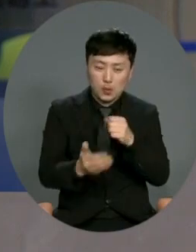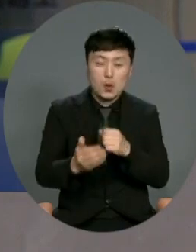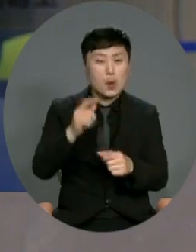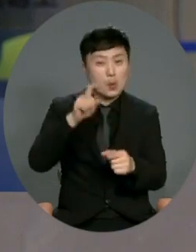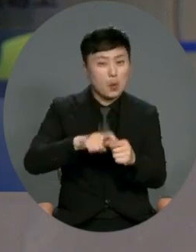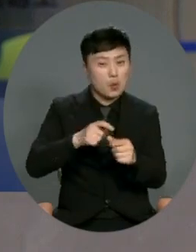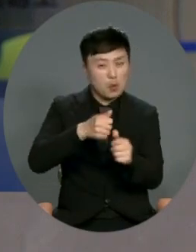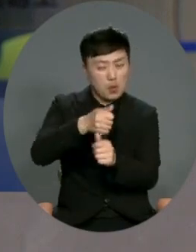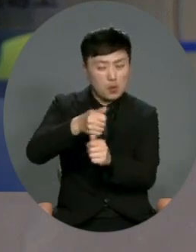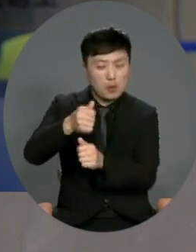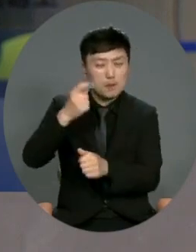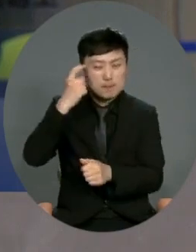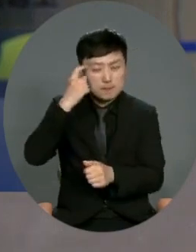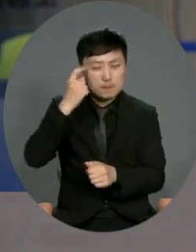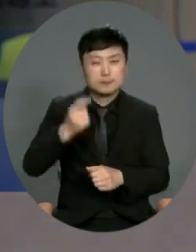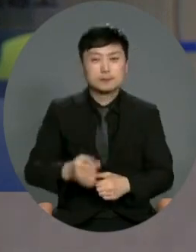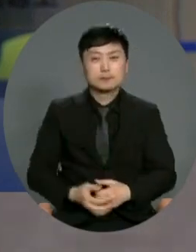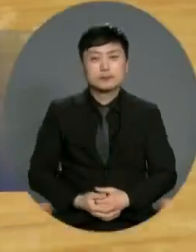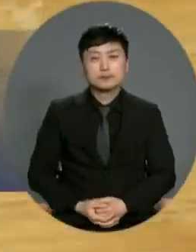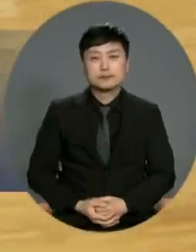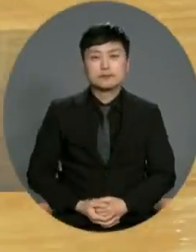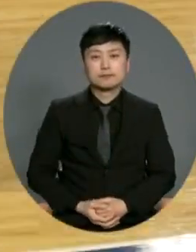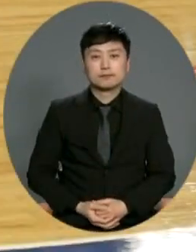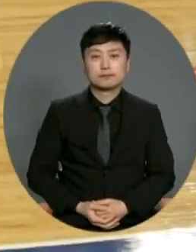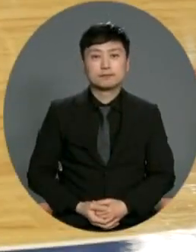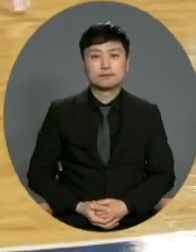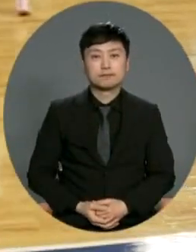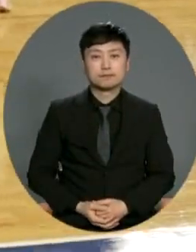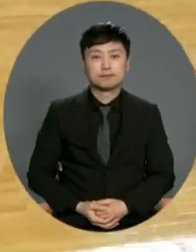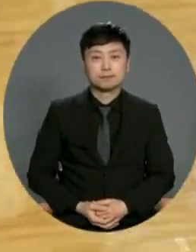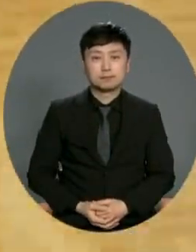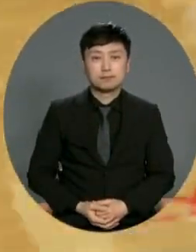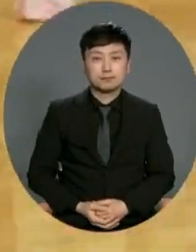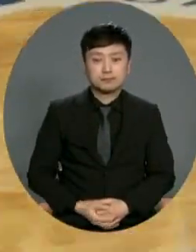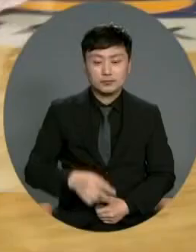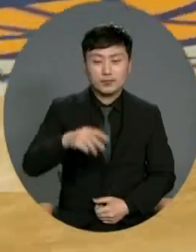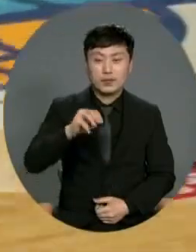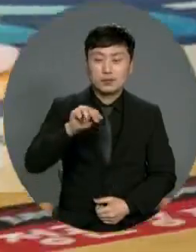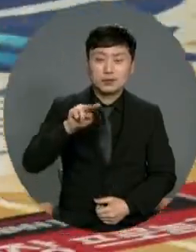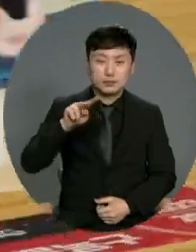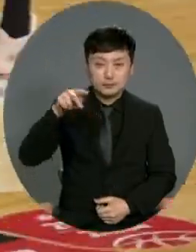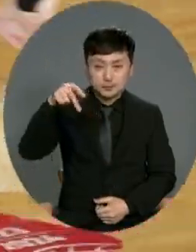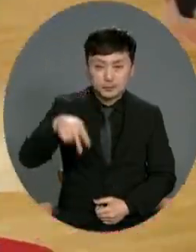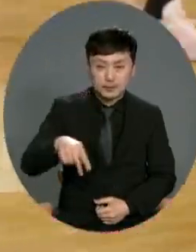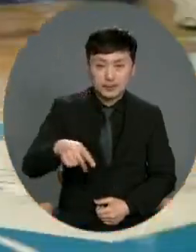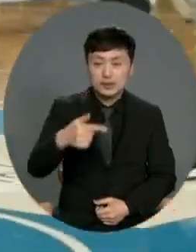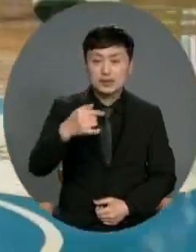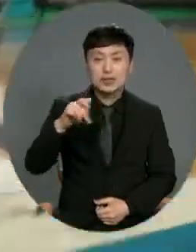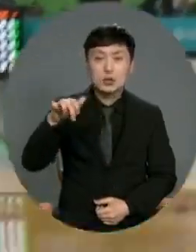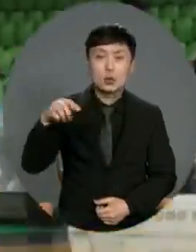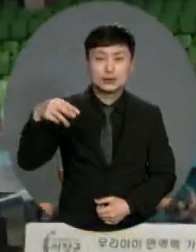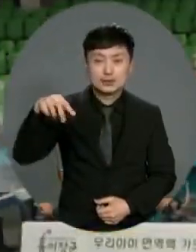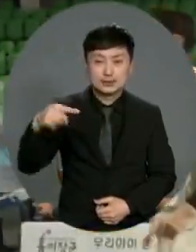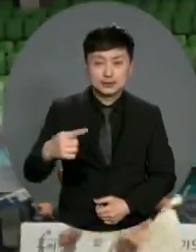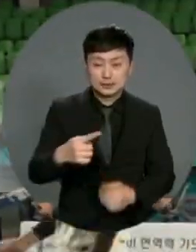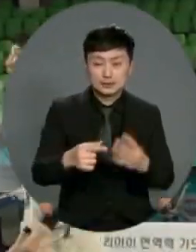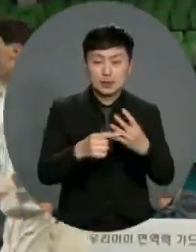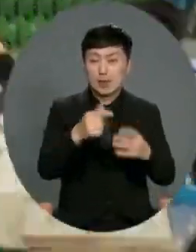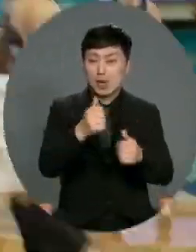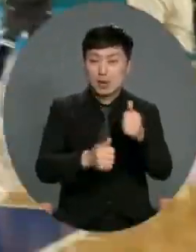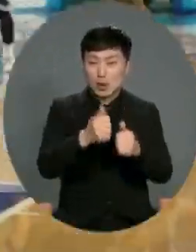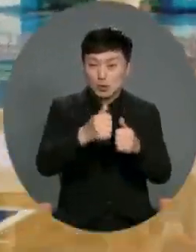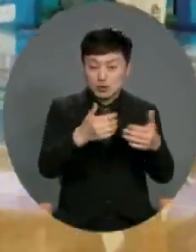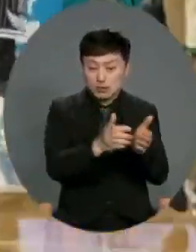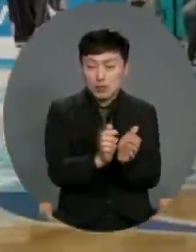그 목표를 넘었다고 생각을 해요. 라운드 MVP를 차지한 니콜슨의 활약을 바탕으로 4라운드 10개